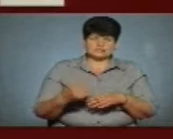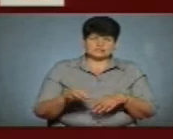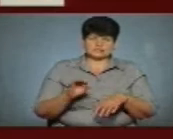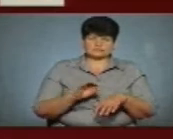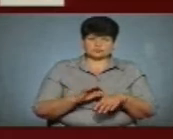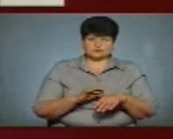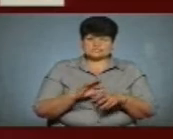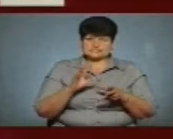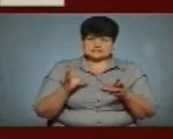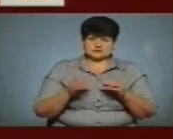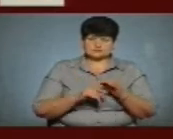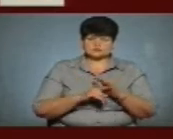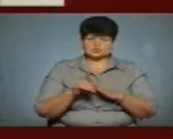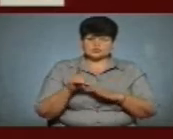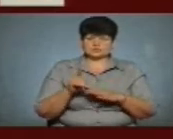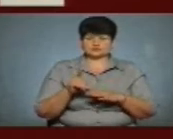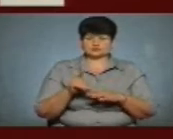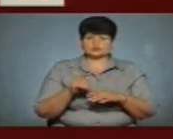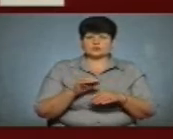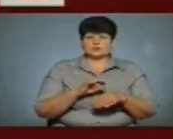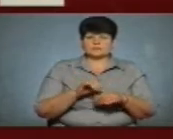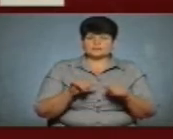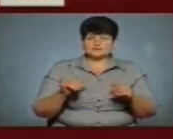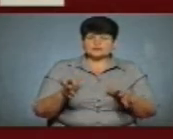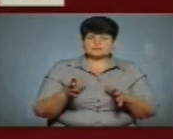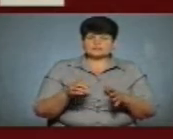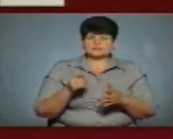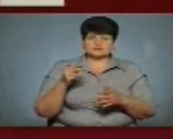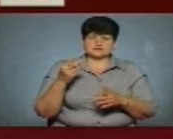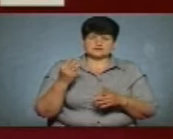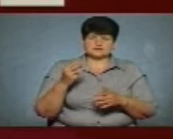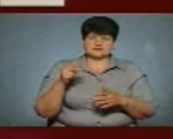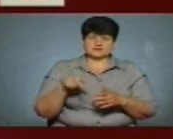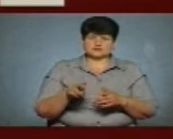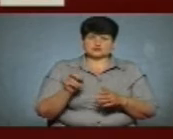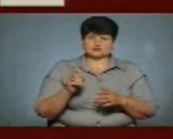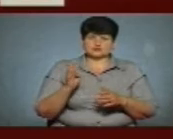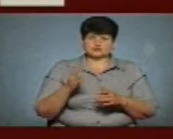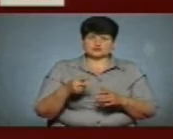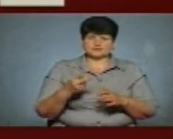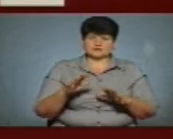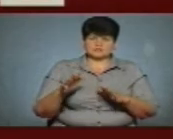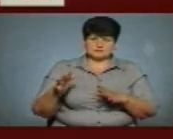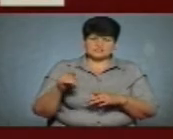інфікування. Загалом з початку пандемії в області зареєстрували 2142 випадки COVID-19, з